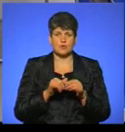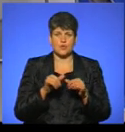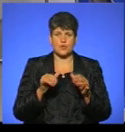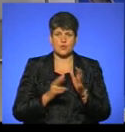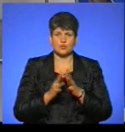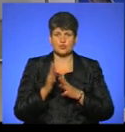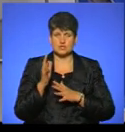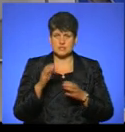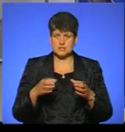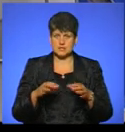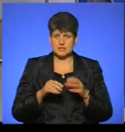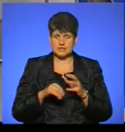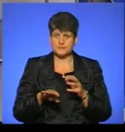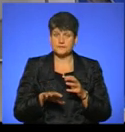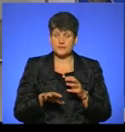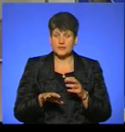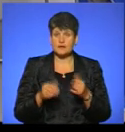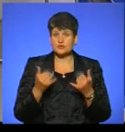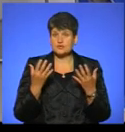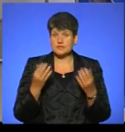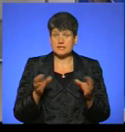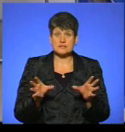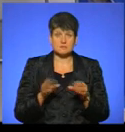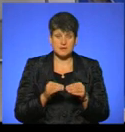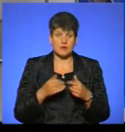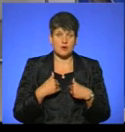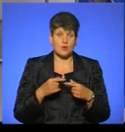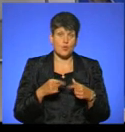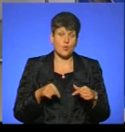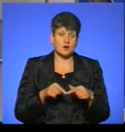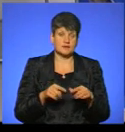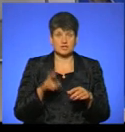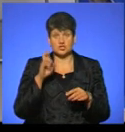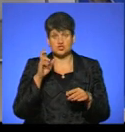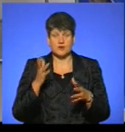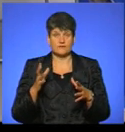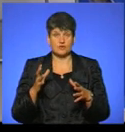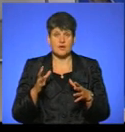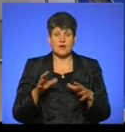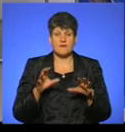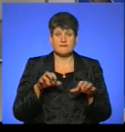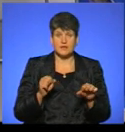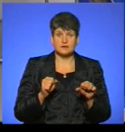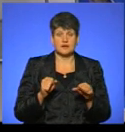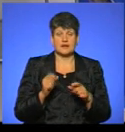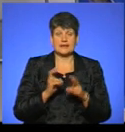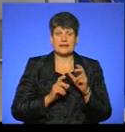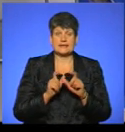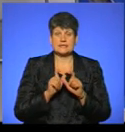спільно, ми як орган державний, а Інститут охорони ґрунтів України розробив